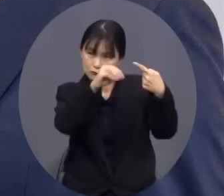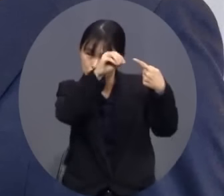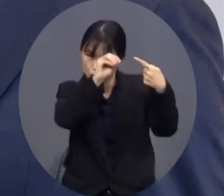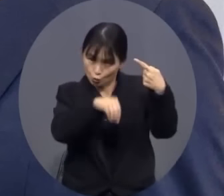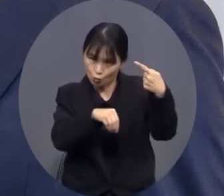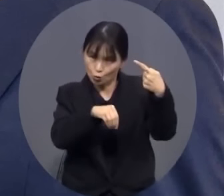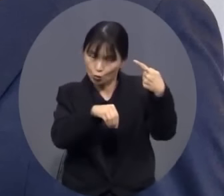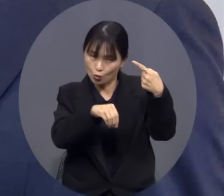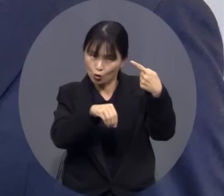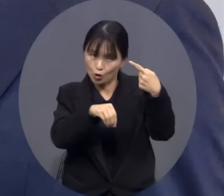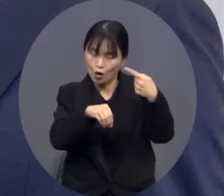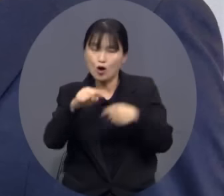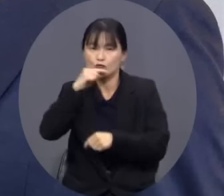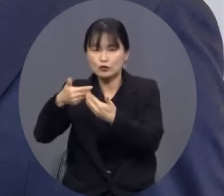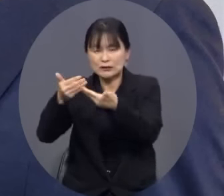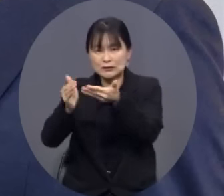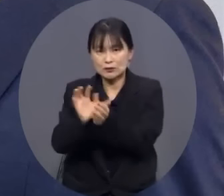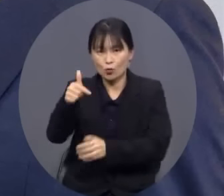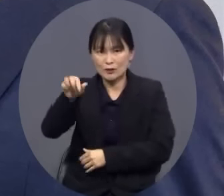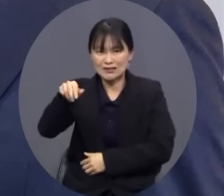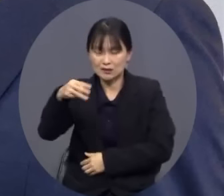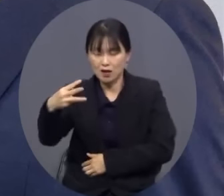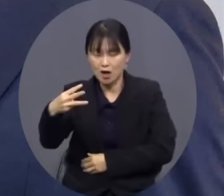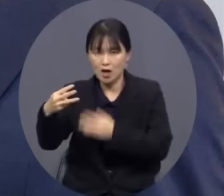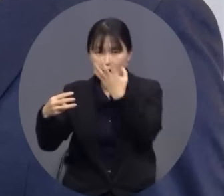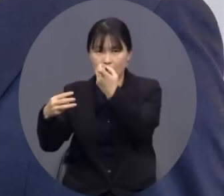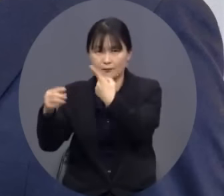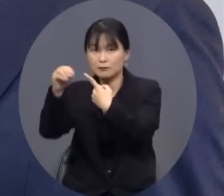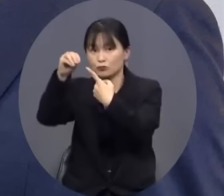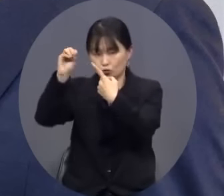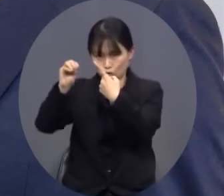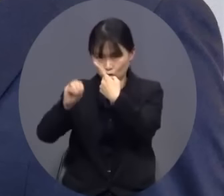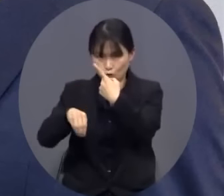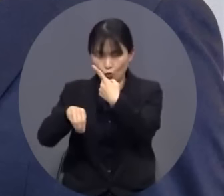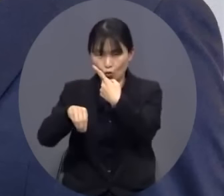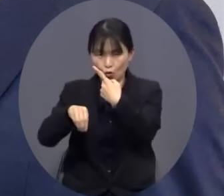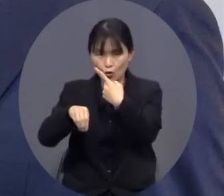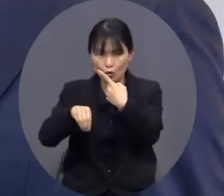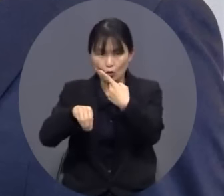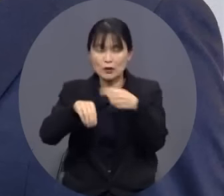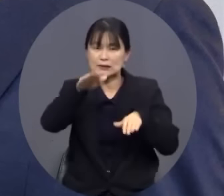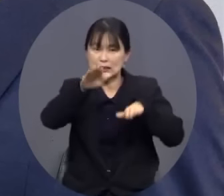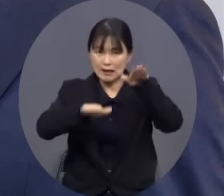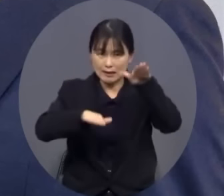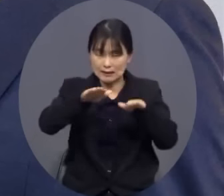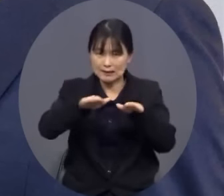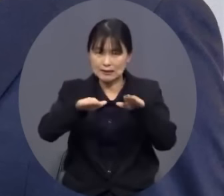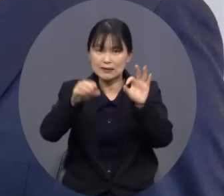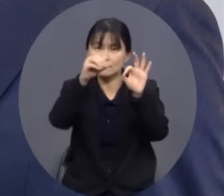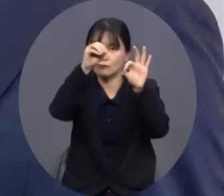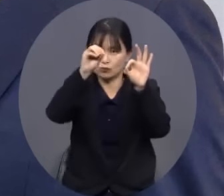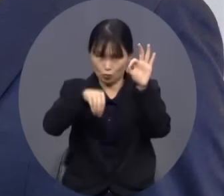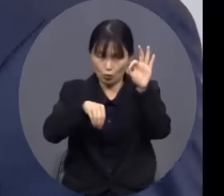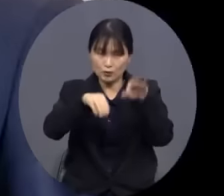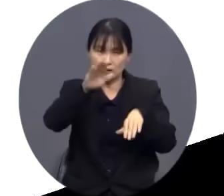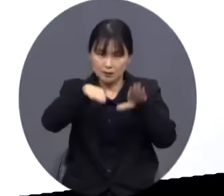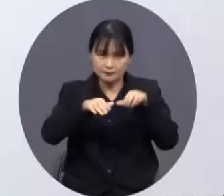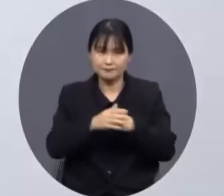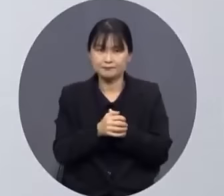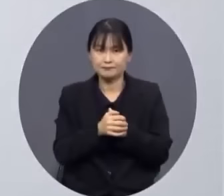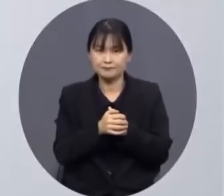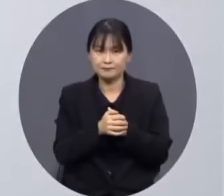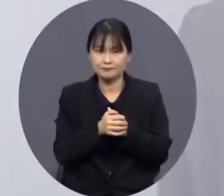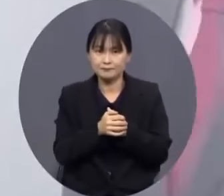51% 국민의 힘 고기철 후보 41% 후보간의 격차는 10% 포인트